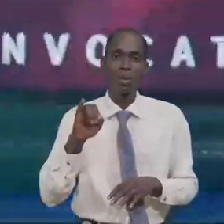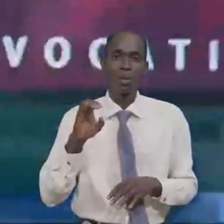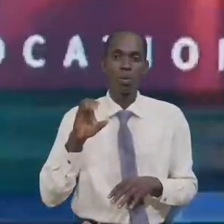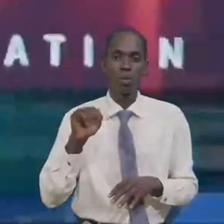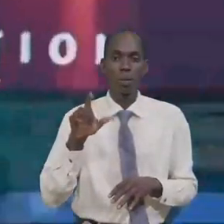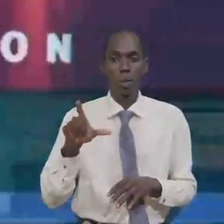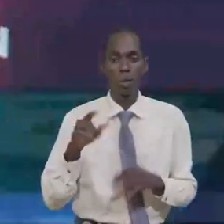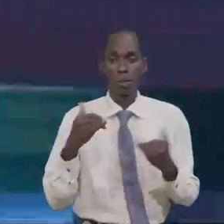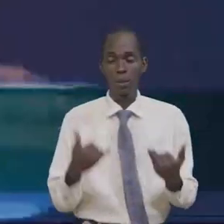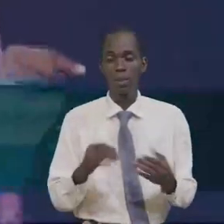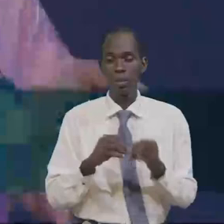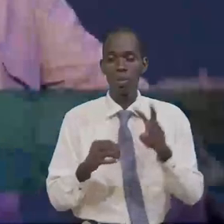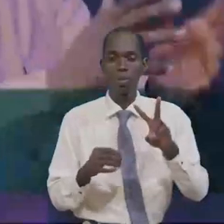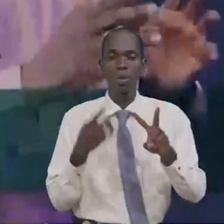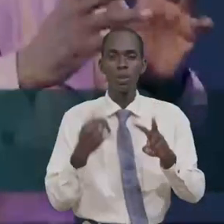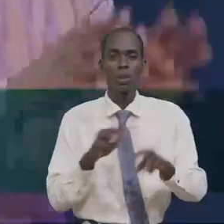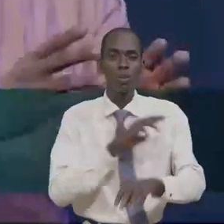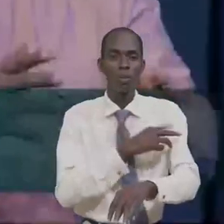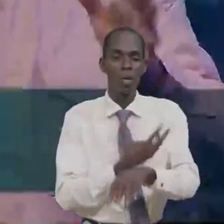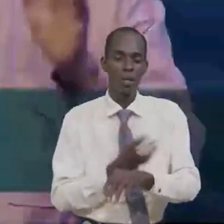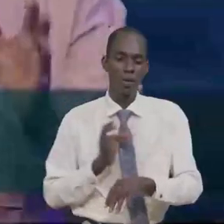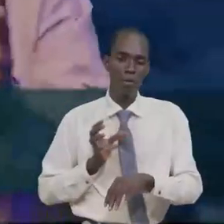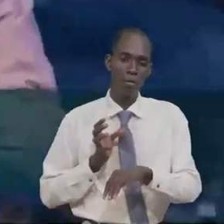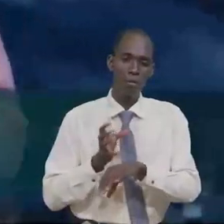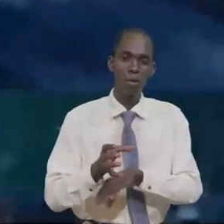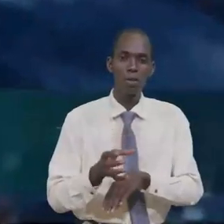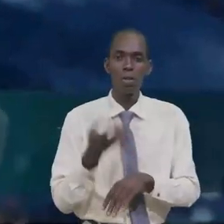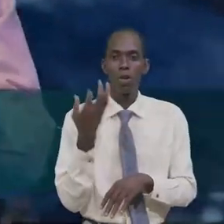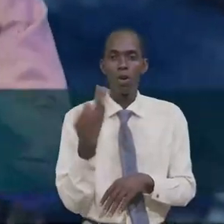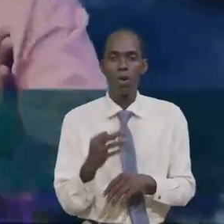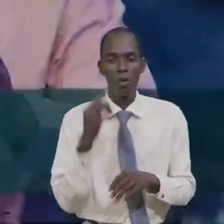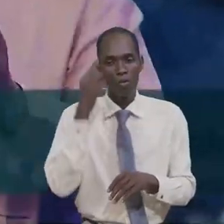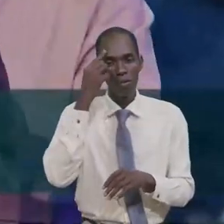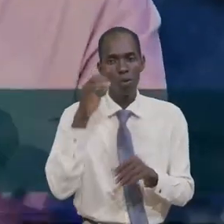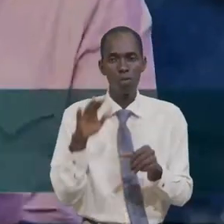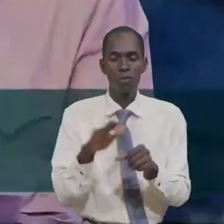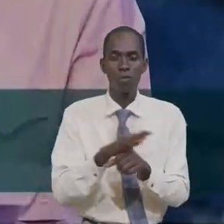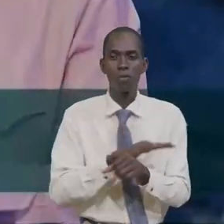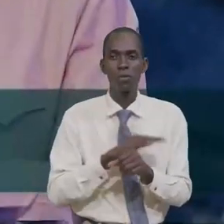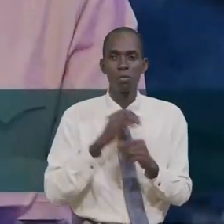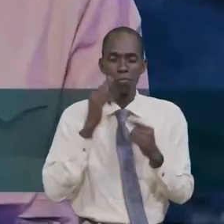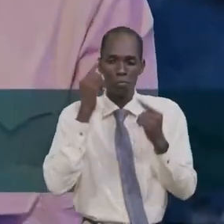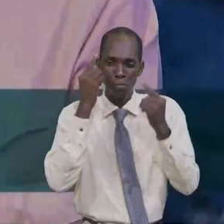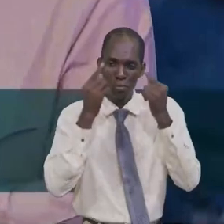réfléchie la grande la grande force de la méditation réfléchie